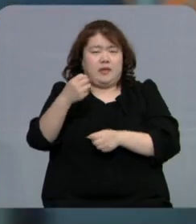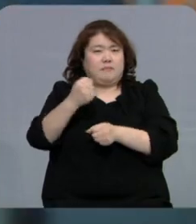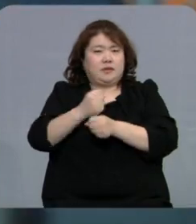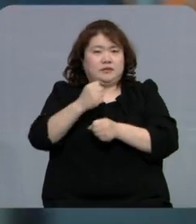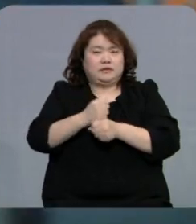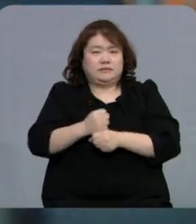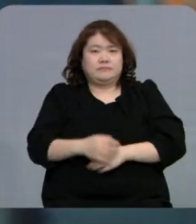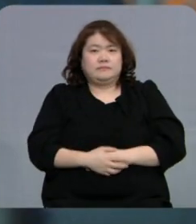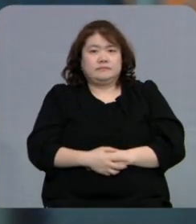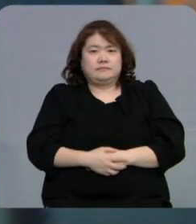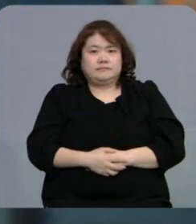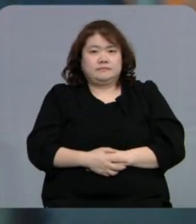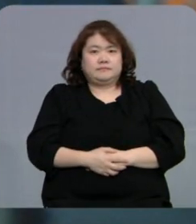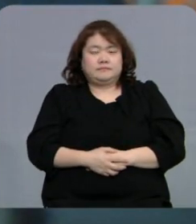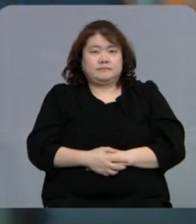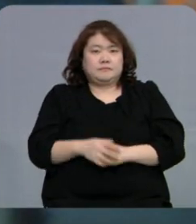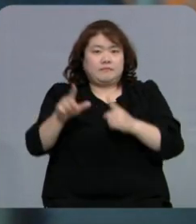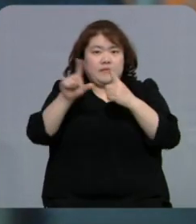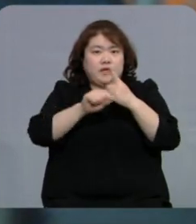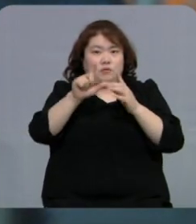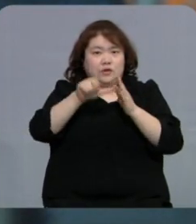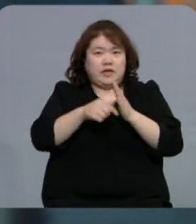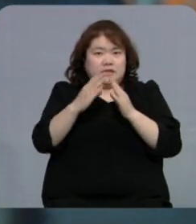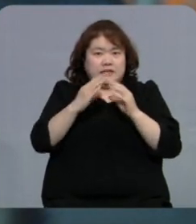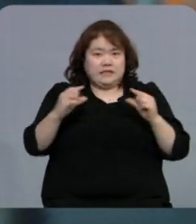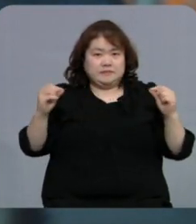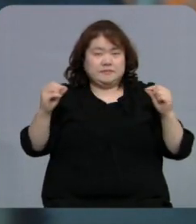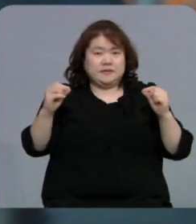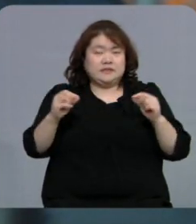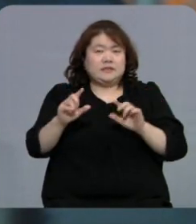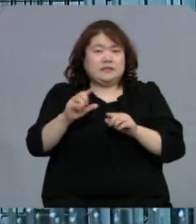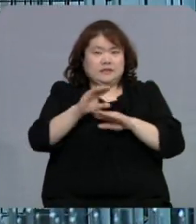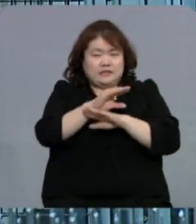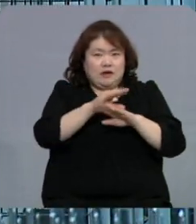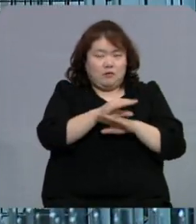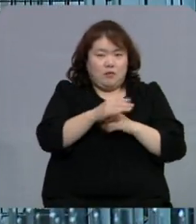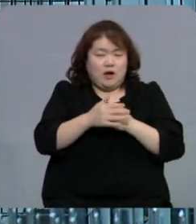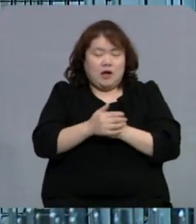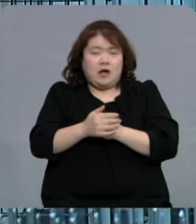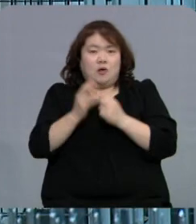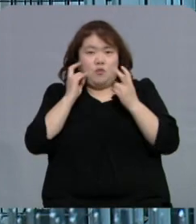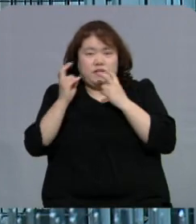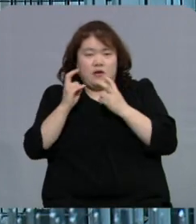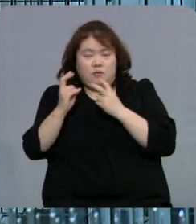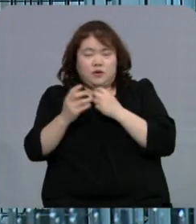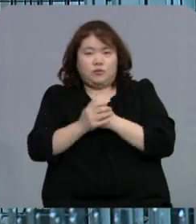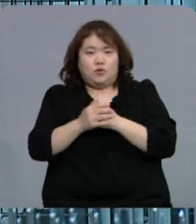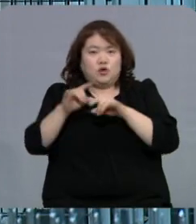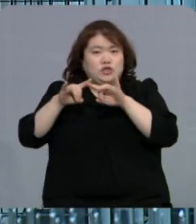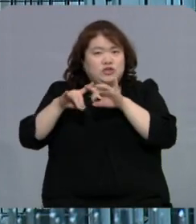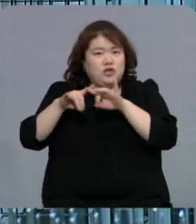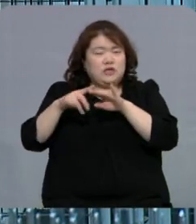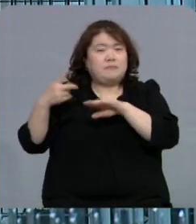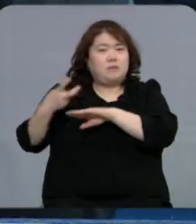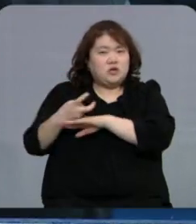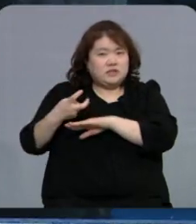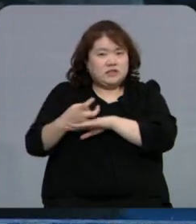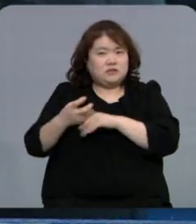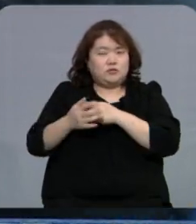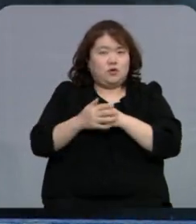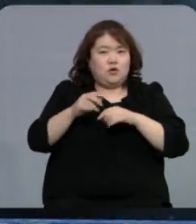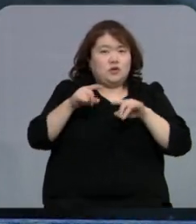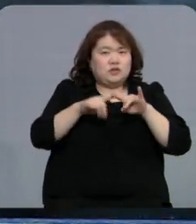알려졌습니다. 지난달에는 이집트 상용차와 승용차 국영기업과도 전기 마이크로버스와